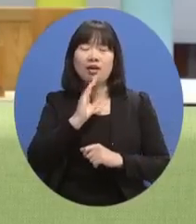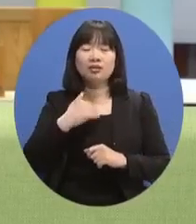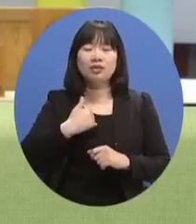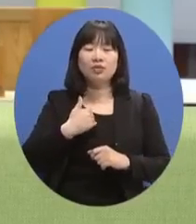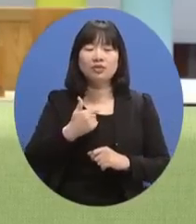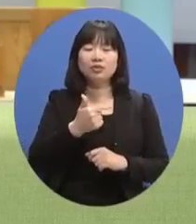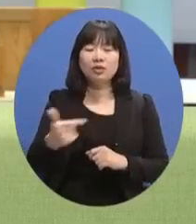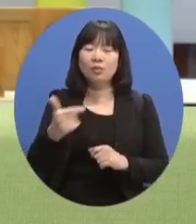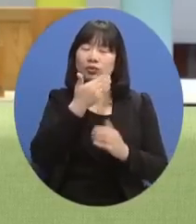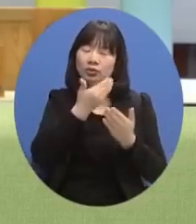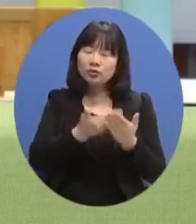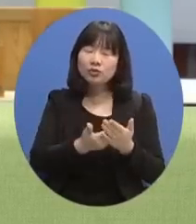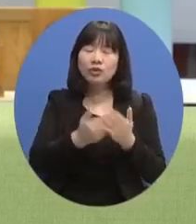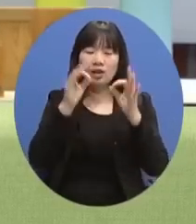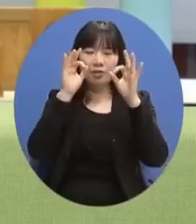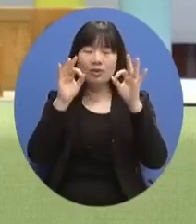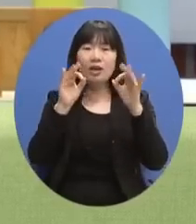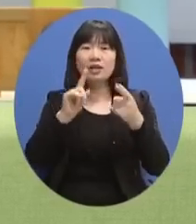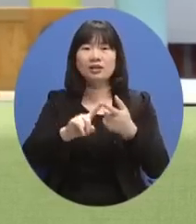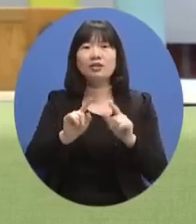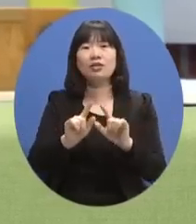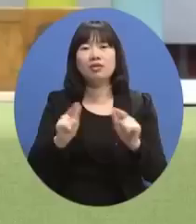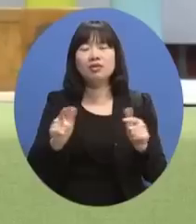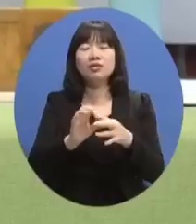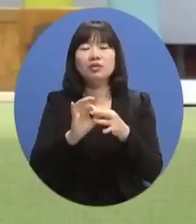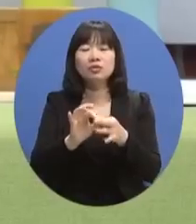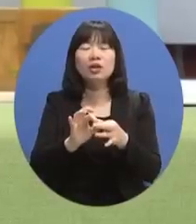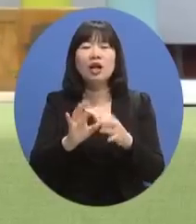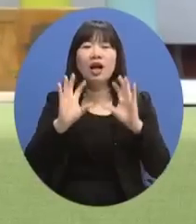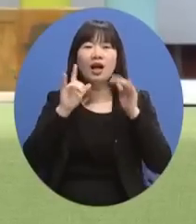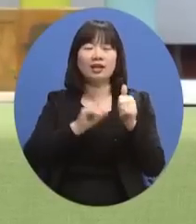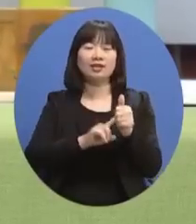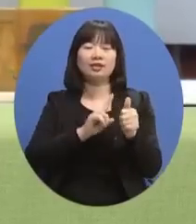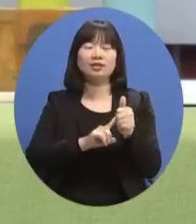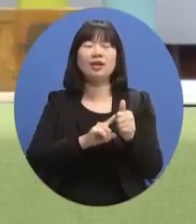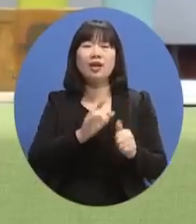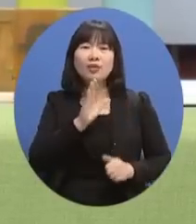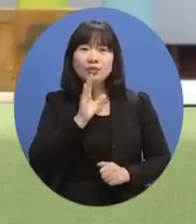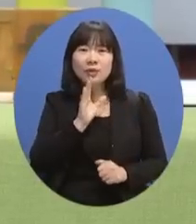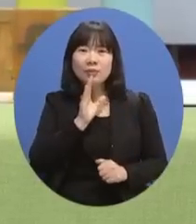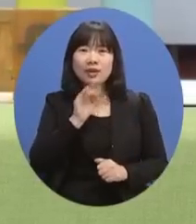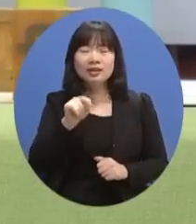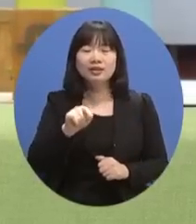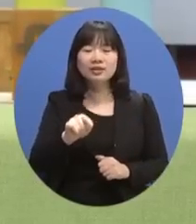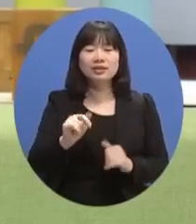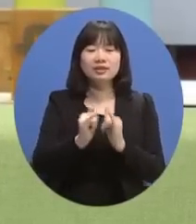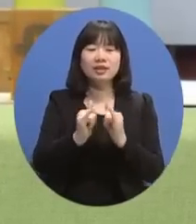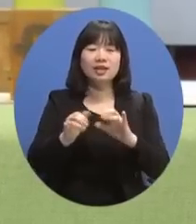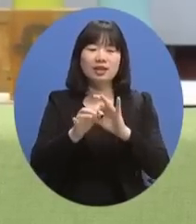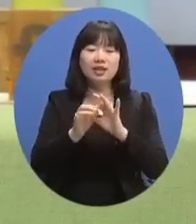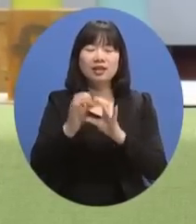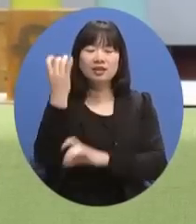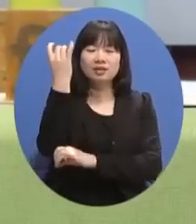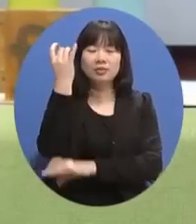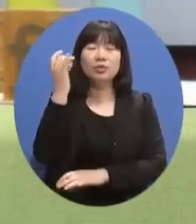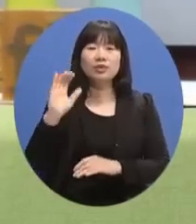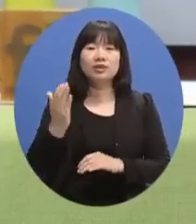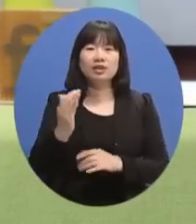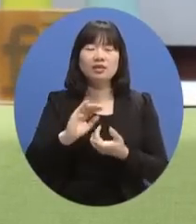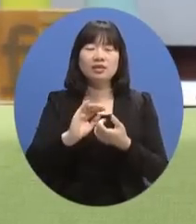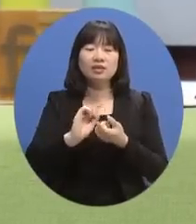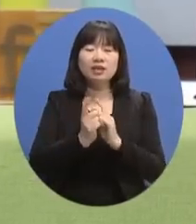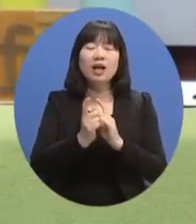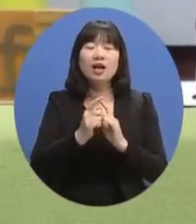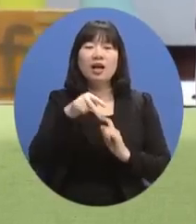이게 굉장히 중요하다라고 보는데 이거를 통해서 아이들이 정말 그 대인관계의 기본이 되는